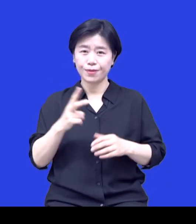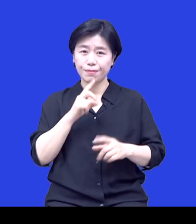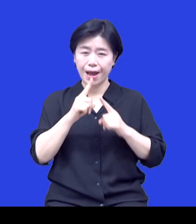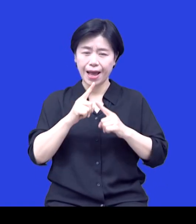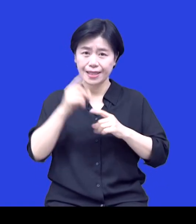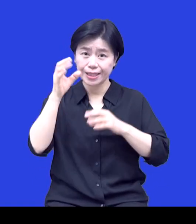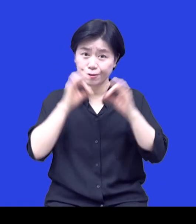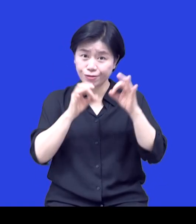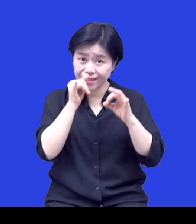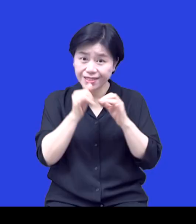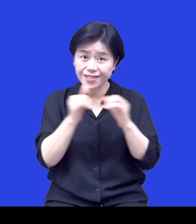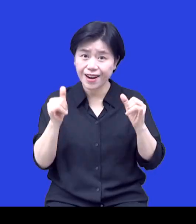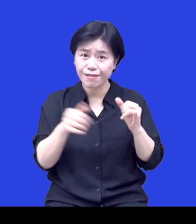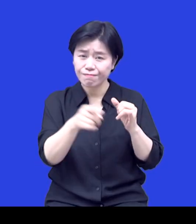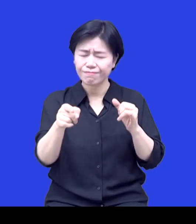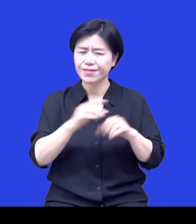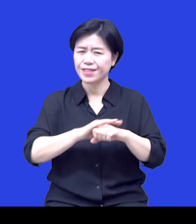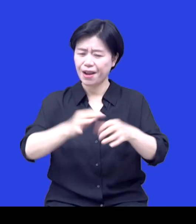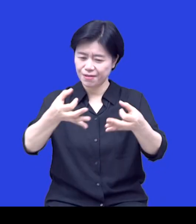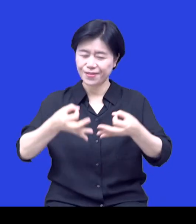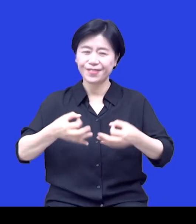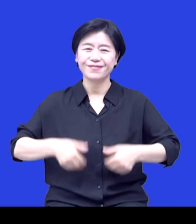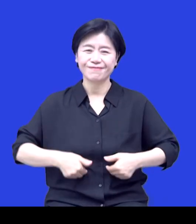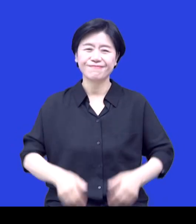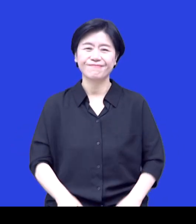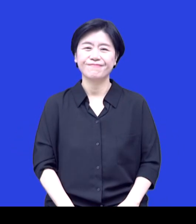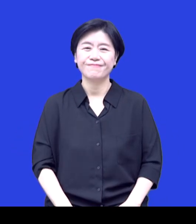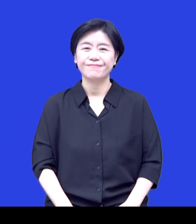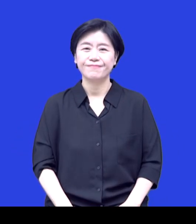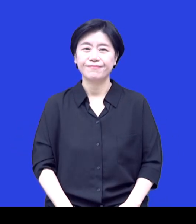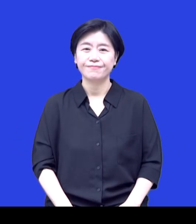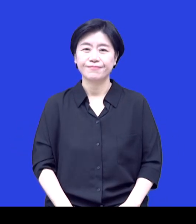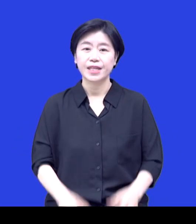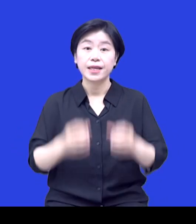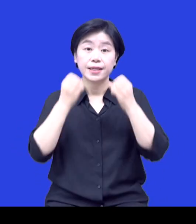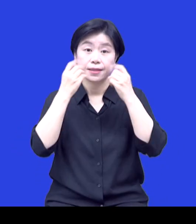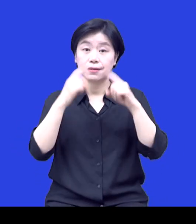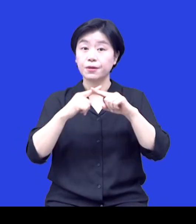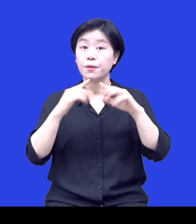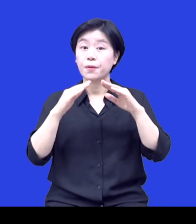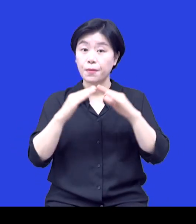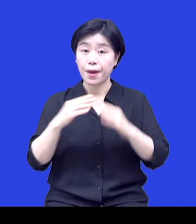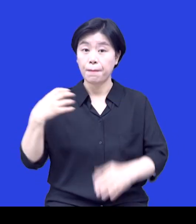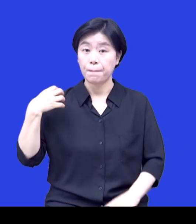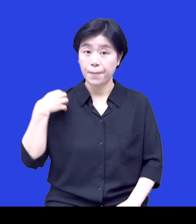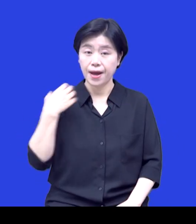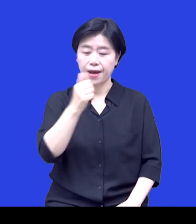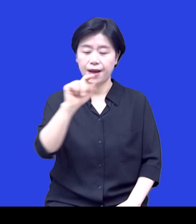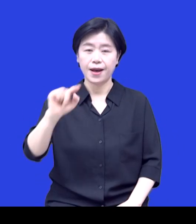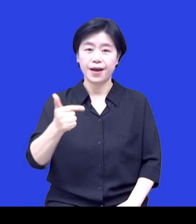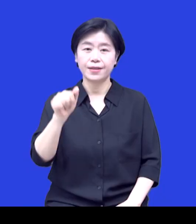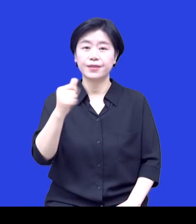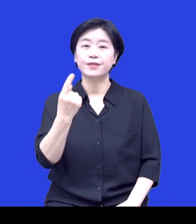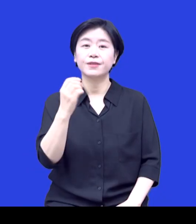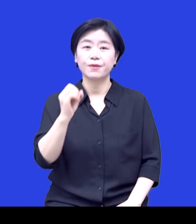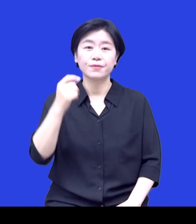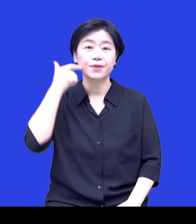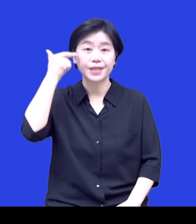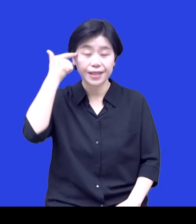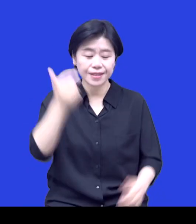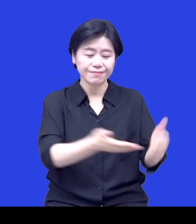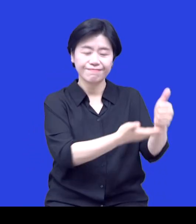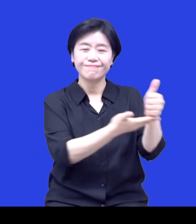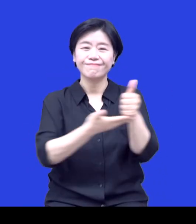이거 꼭 보셔야 된다가 누구예요? 누굴 가르치는 거예요? 자, 새로운 교회 한홍 목사님을 모시겠습니다. 어서 오세요.